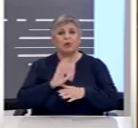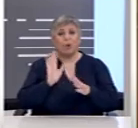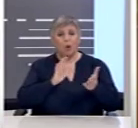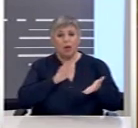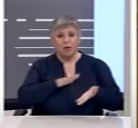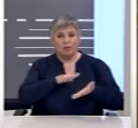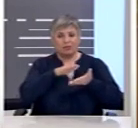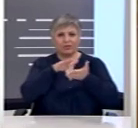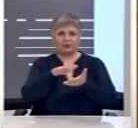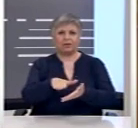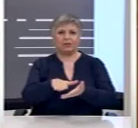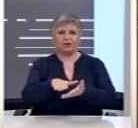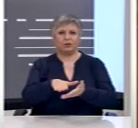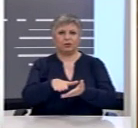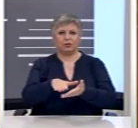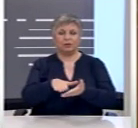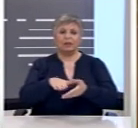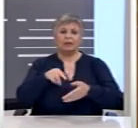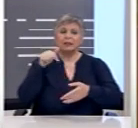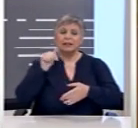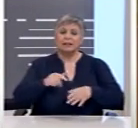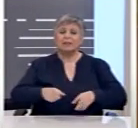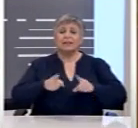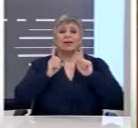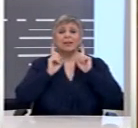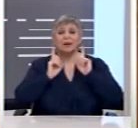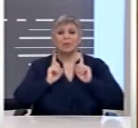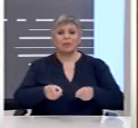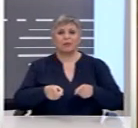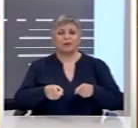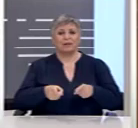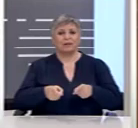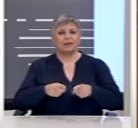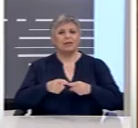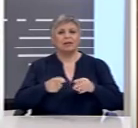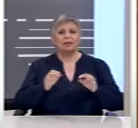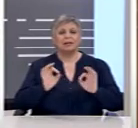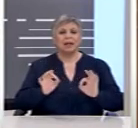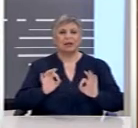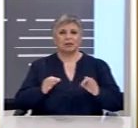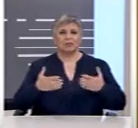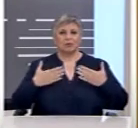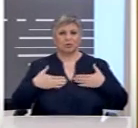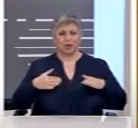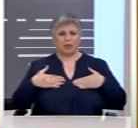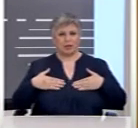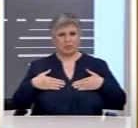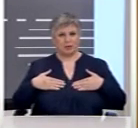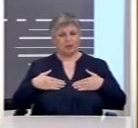ληφθεί η σχετική απόφαση για την οποία ακούσαμε προηγούμενα και από τον Πρωθυπουργό.